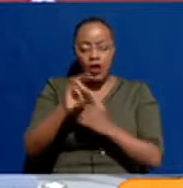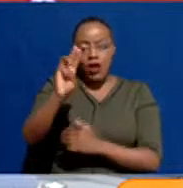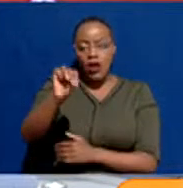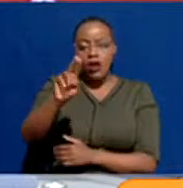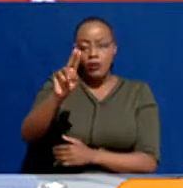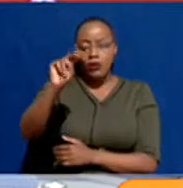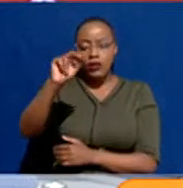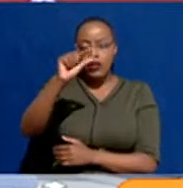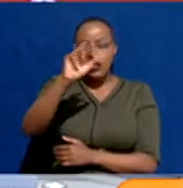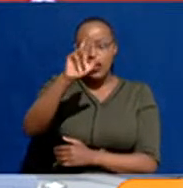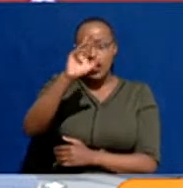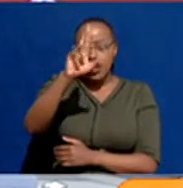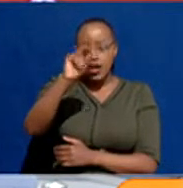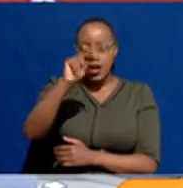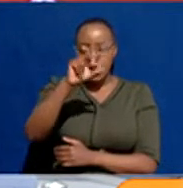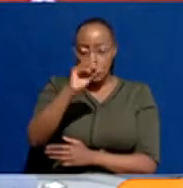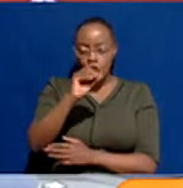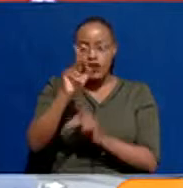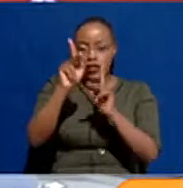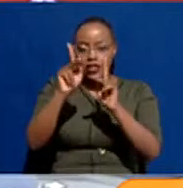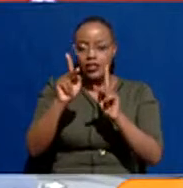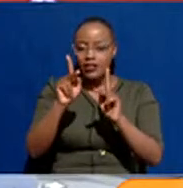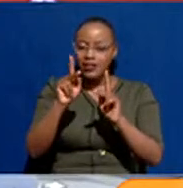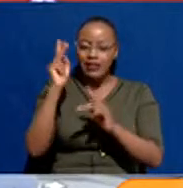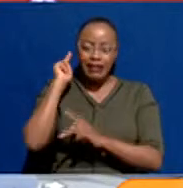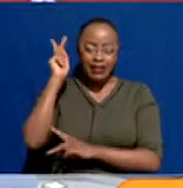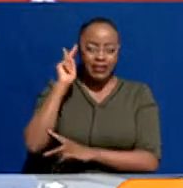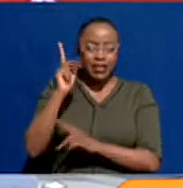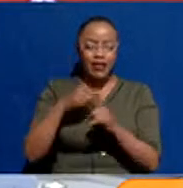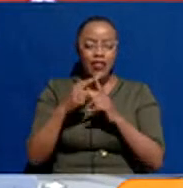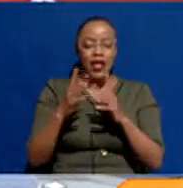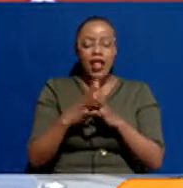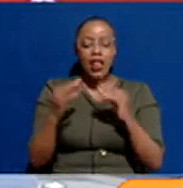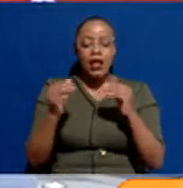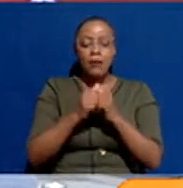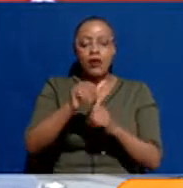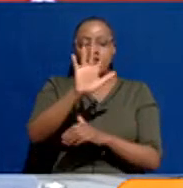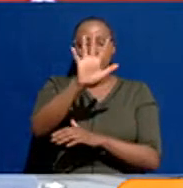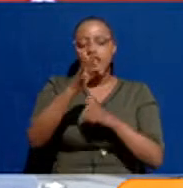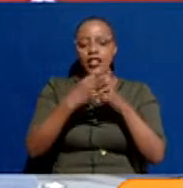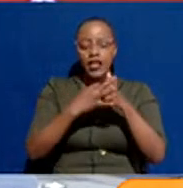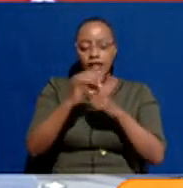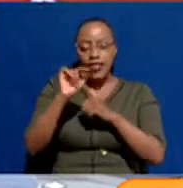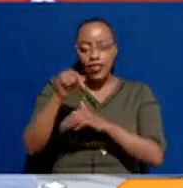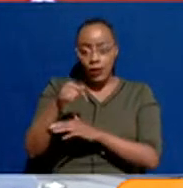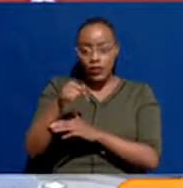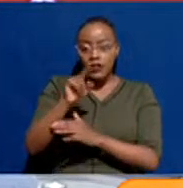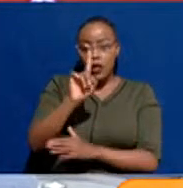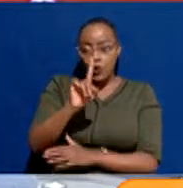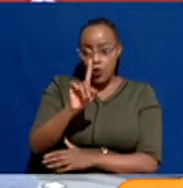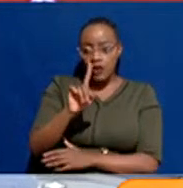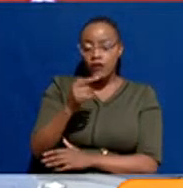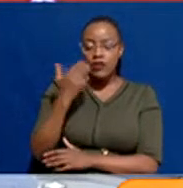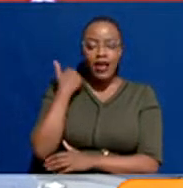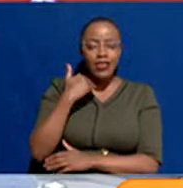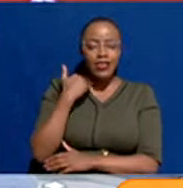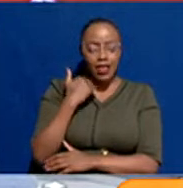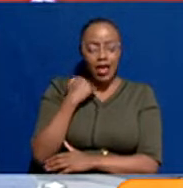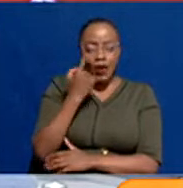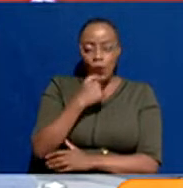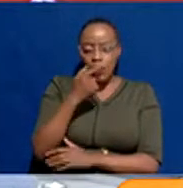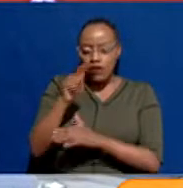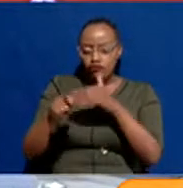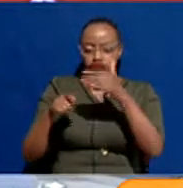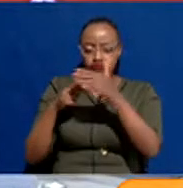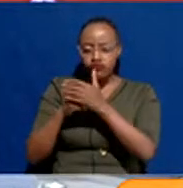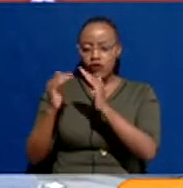Kusini huko Kisii kabla ya kutoroka na shilingi 1058. Inasemekana kwamba mmoja wa majambazi hao alijifungia